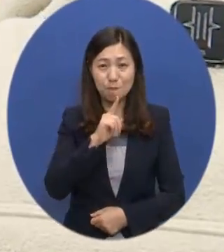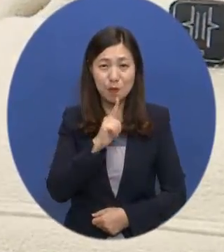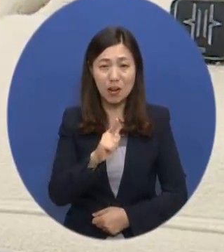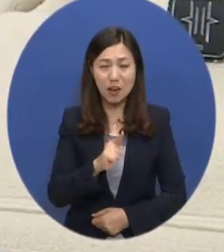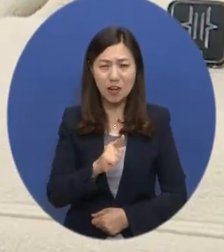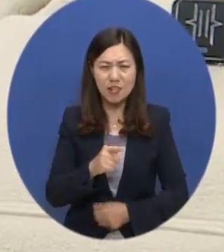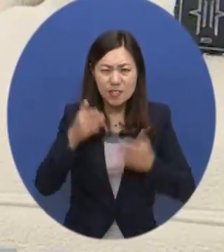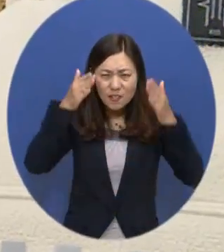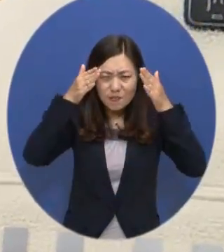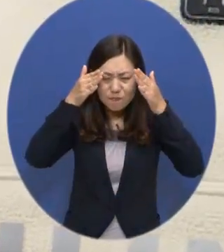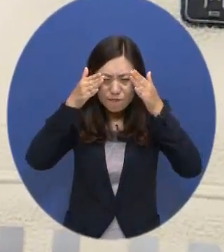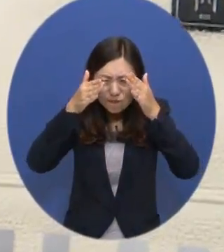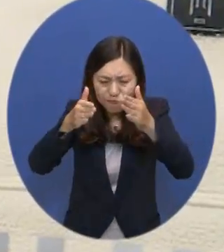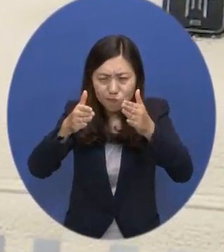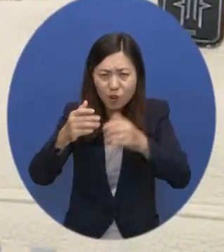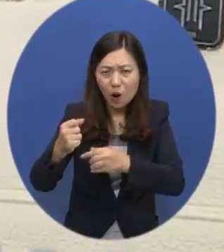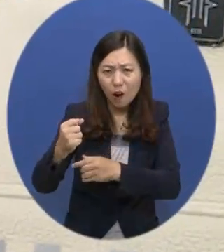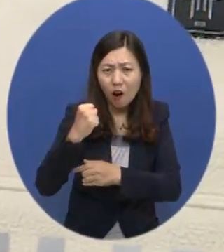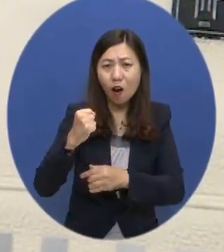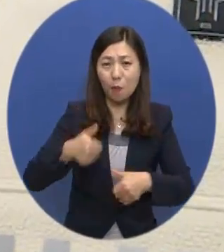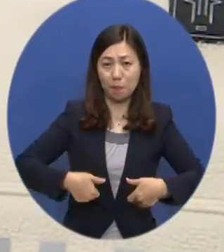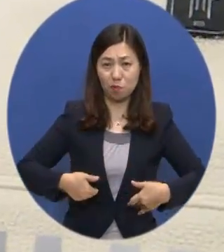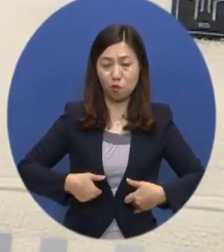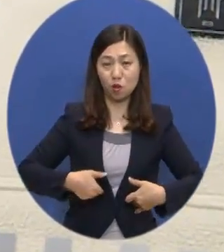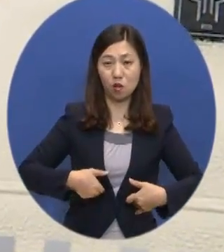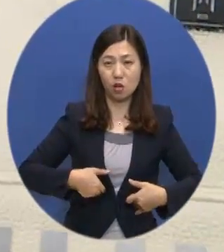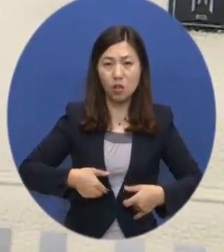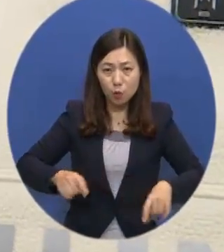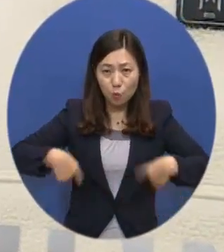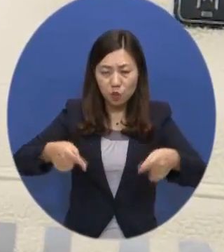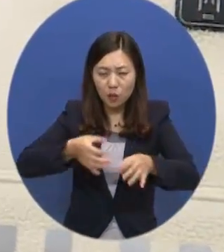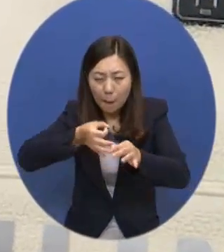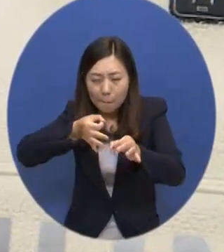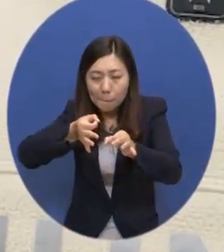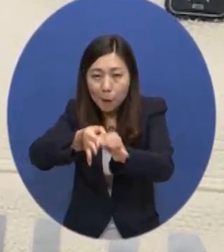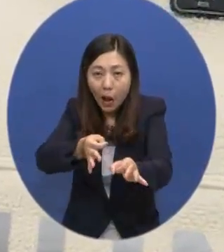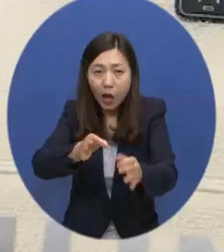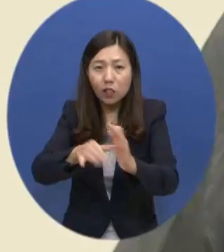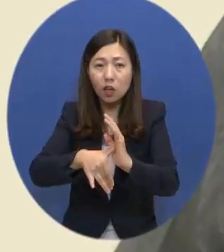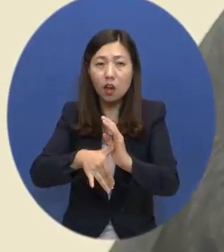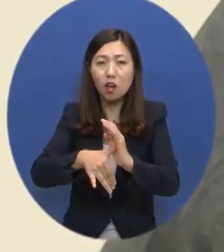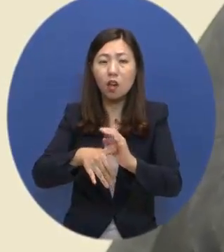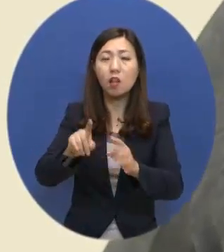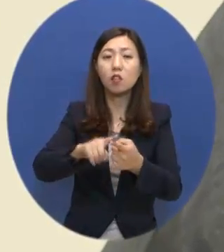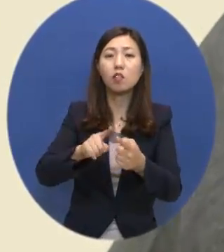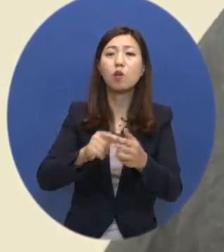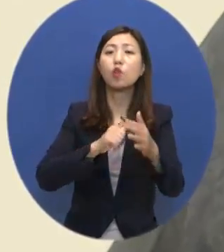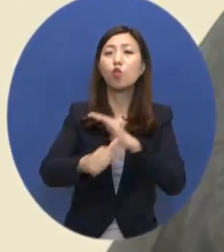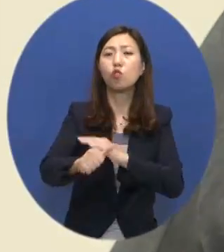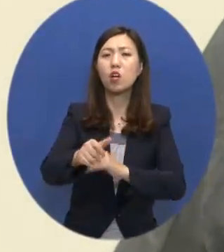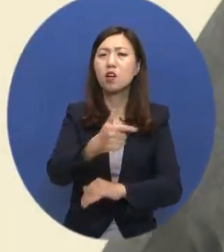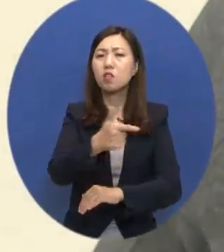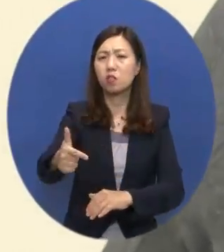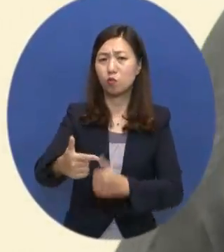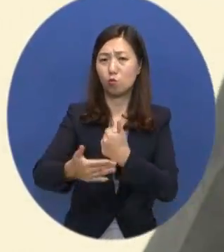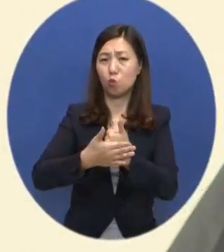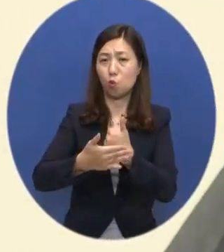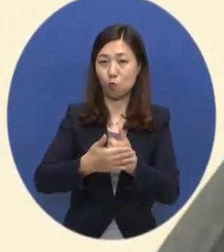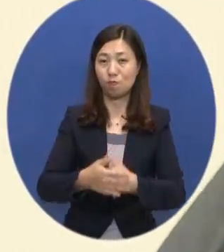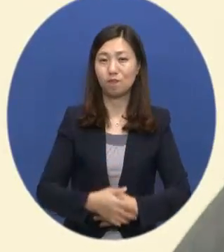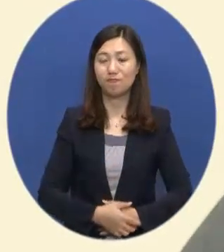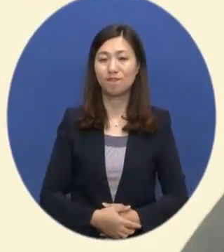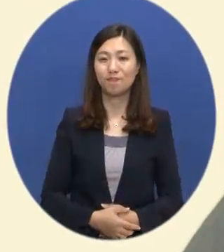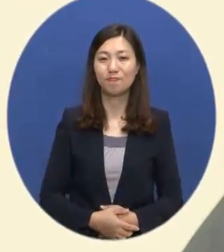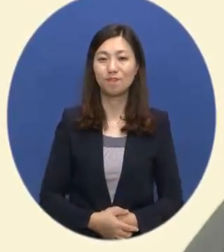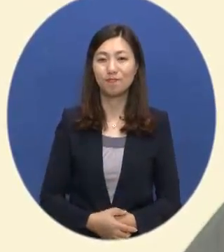고도의 집중력이 필요한 휠체어 컬링에서 멘탈 트레이닝은 선수들에게 큰 도움이 되고 있는데요. 일단 극복할